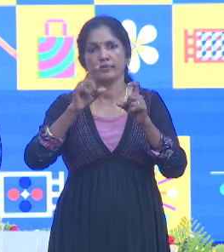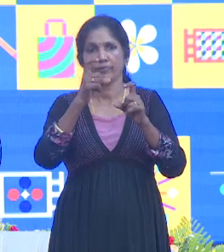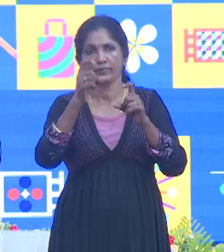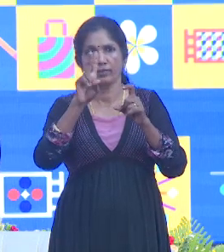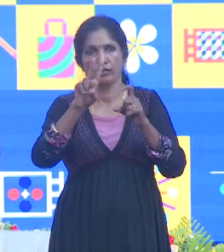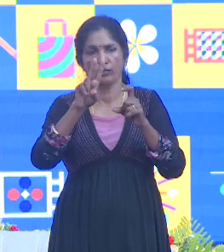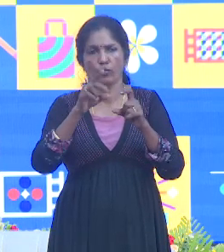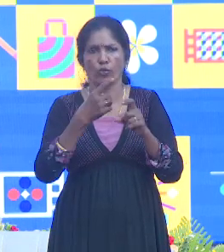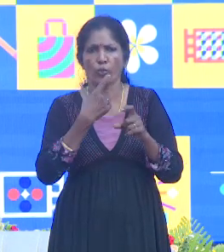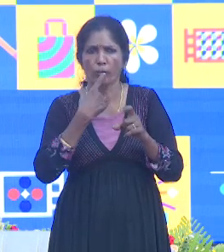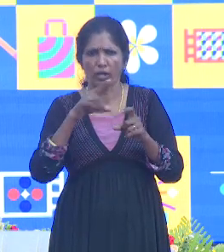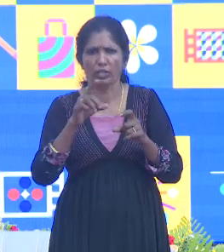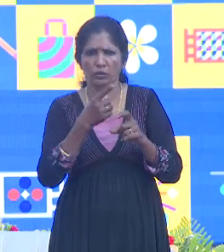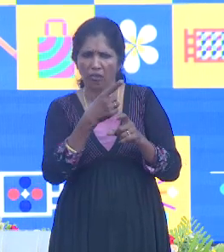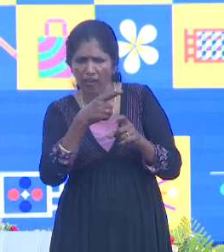വളരെ കൃത്യമായി പറയുന്നു,